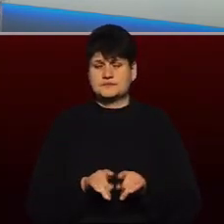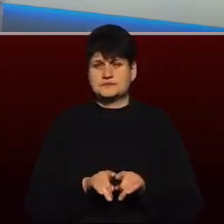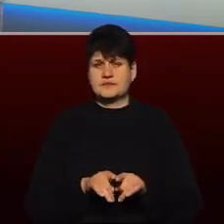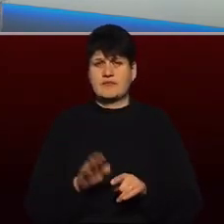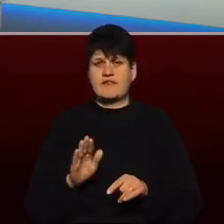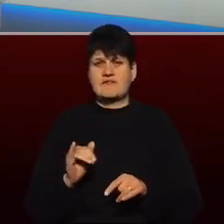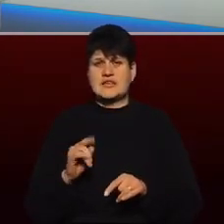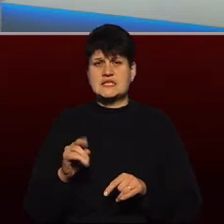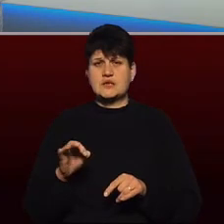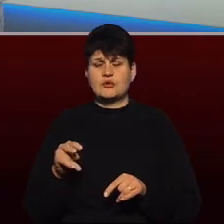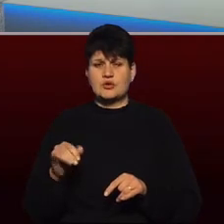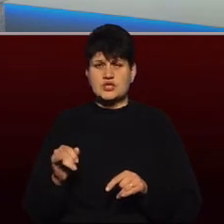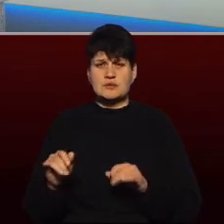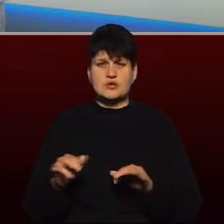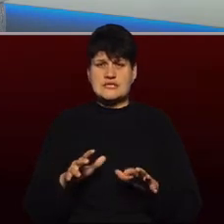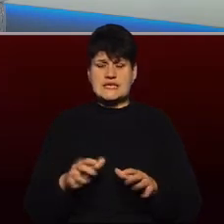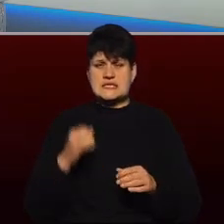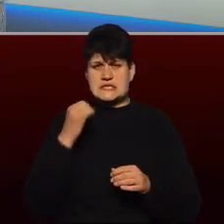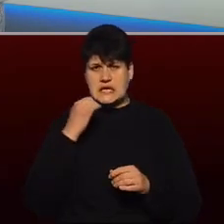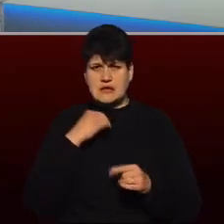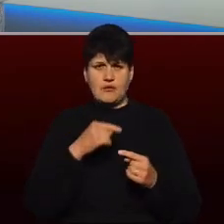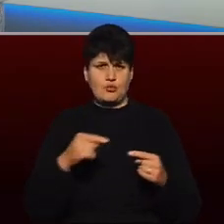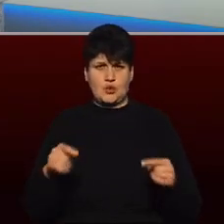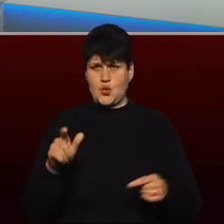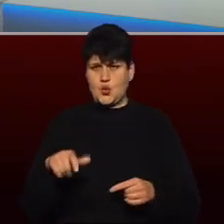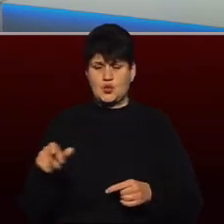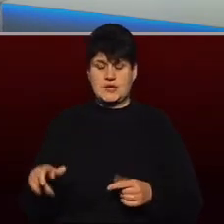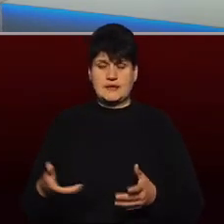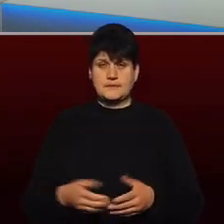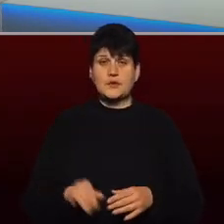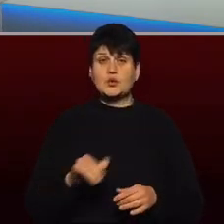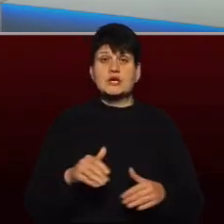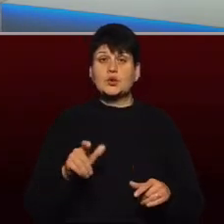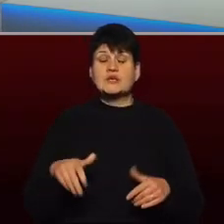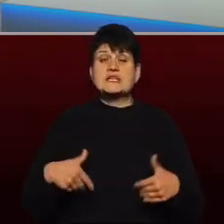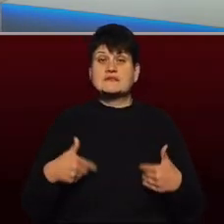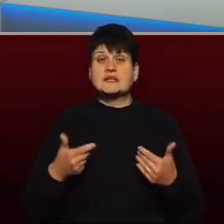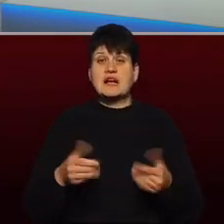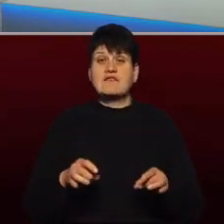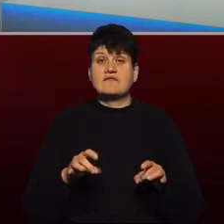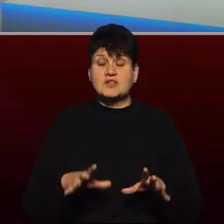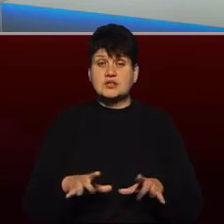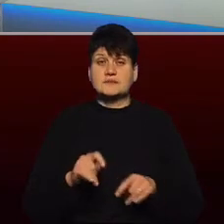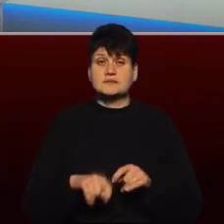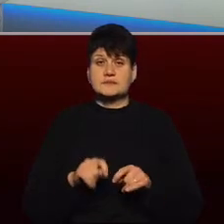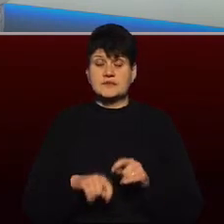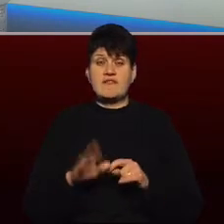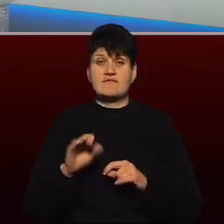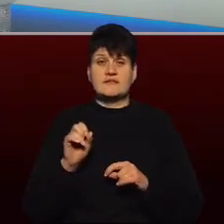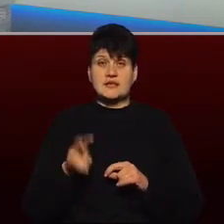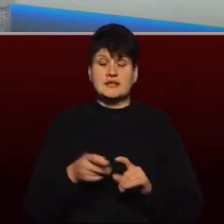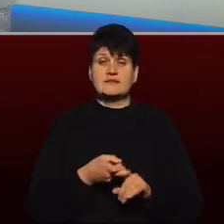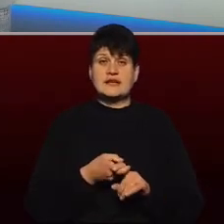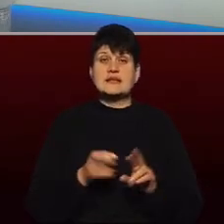фізіологічні процеси старіння, як і в будь-якої людини. Куди звертатися людині, яка вирішила пройти тест на ВІЛ-інфекцію, і як це